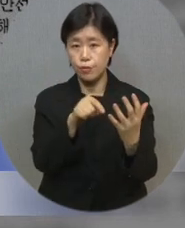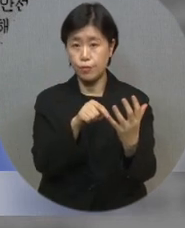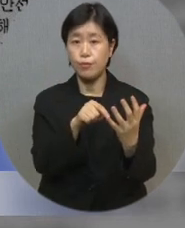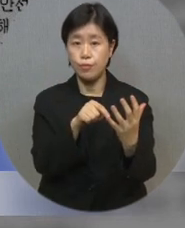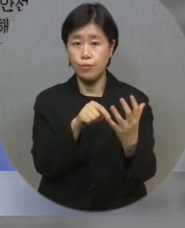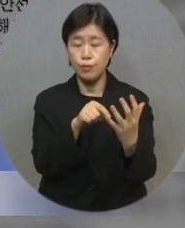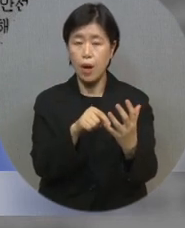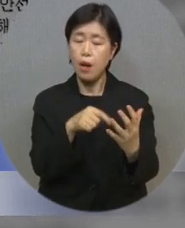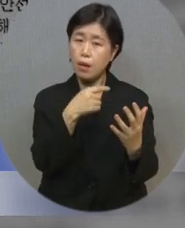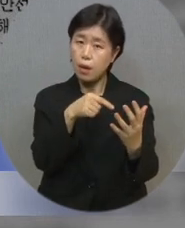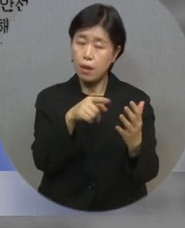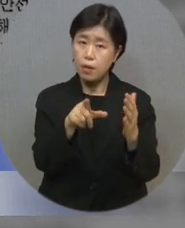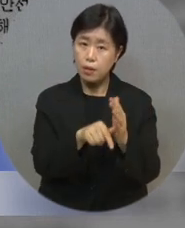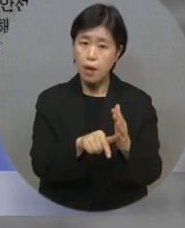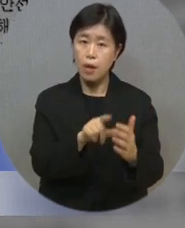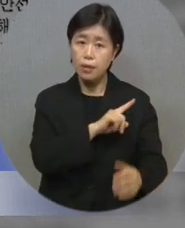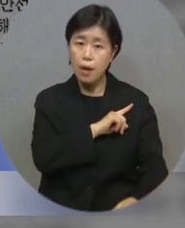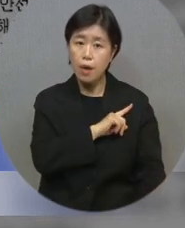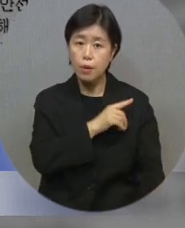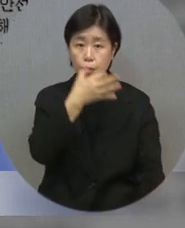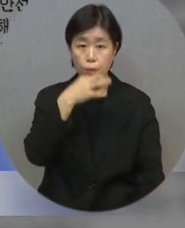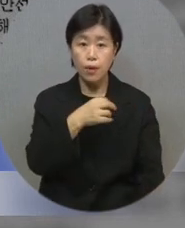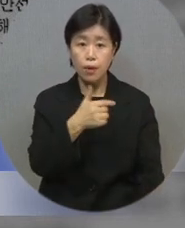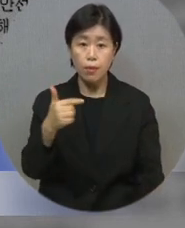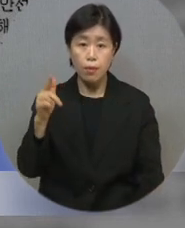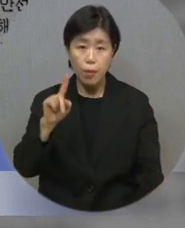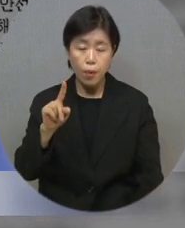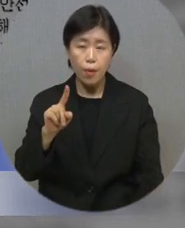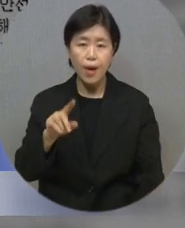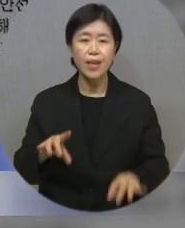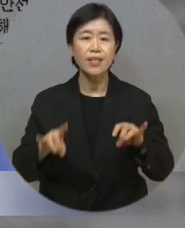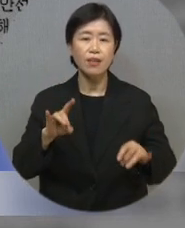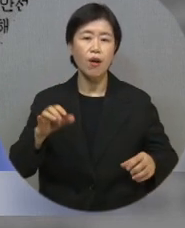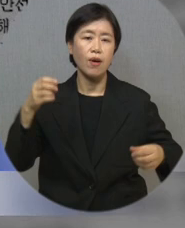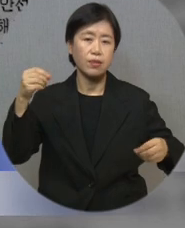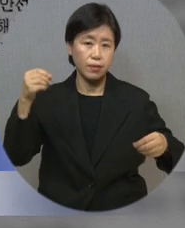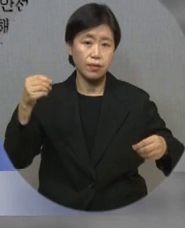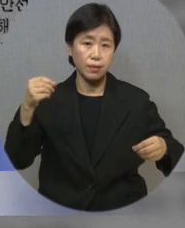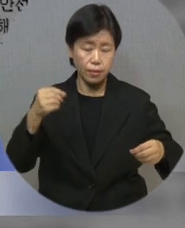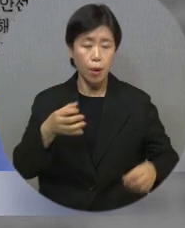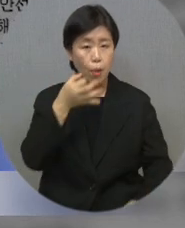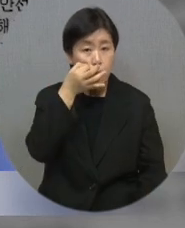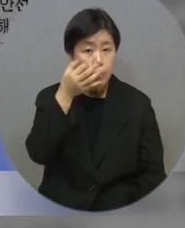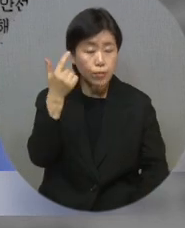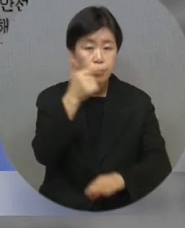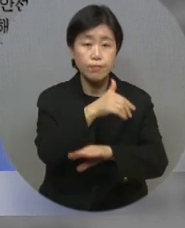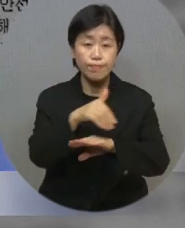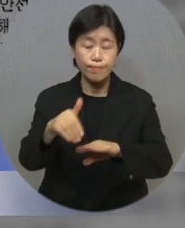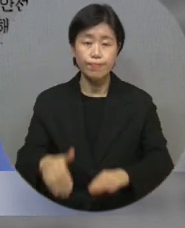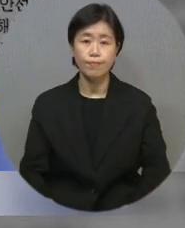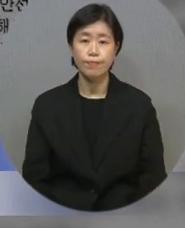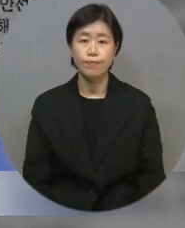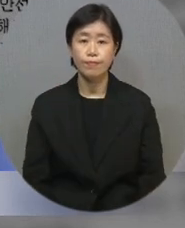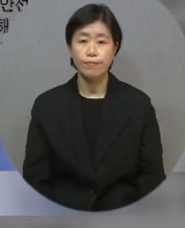중 교육적 효과를 거두고 있는 안전 인형극을 경로당에서 공연할 예정이라고